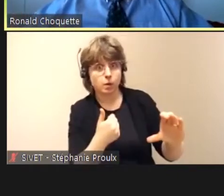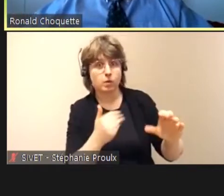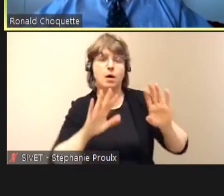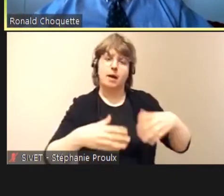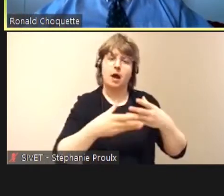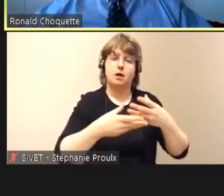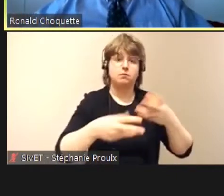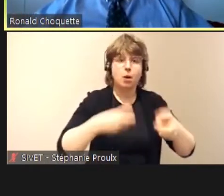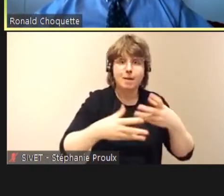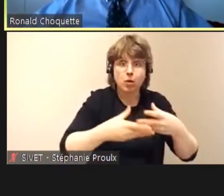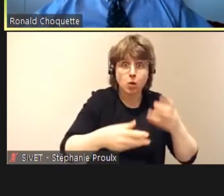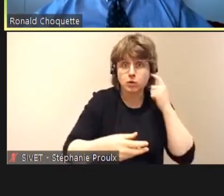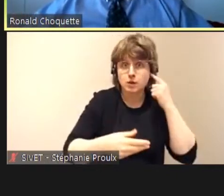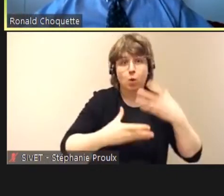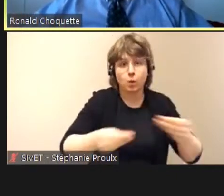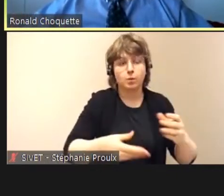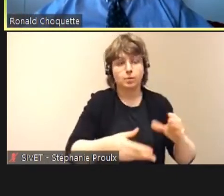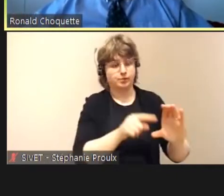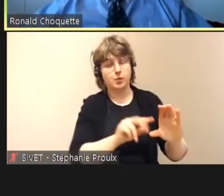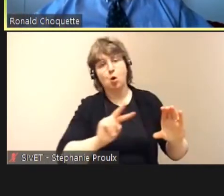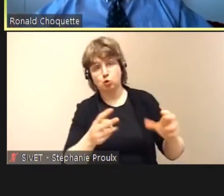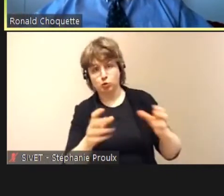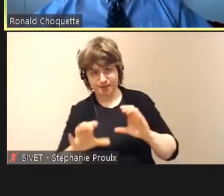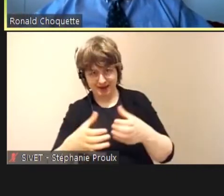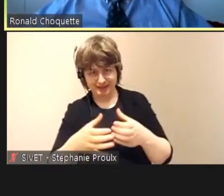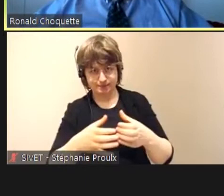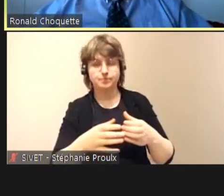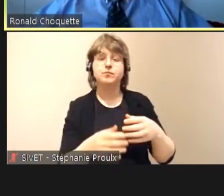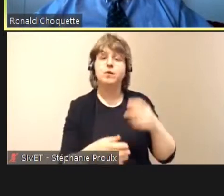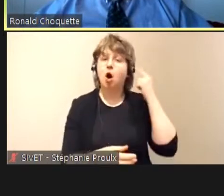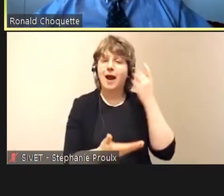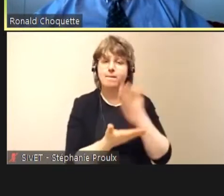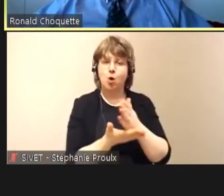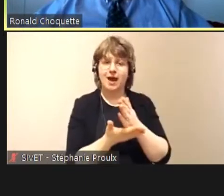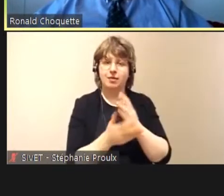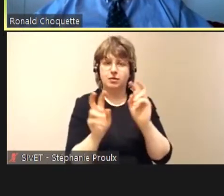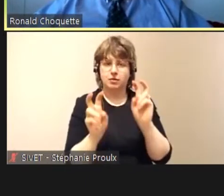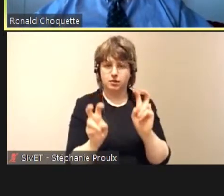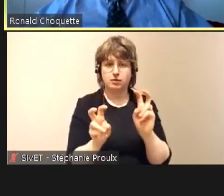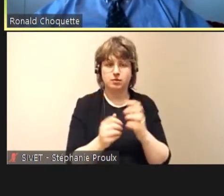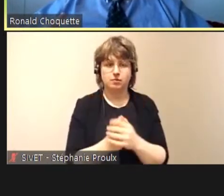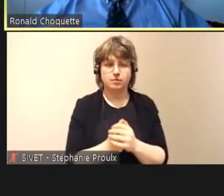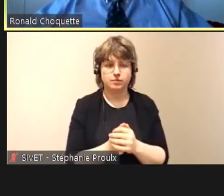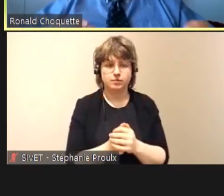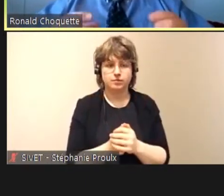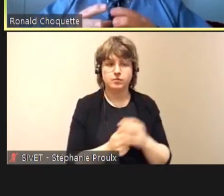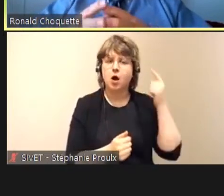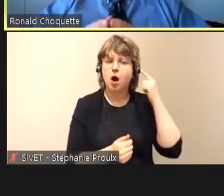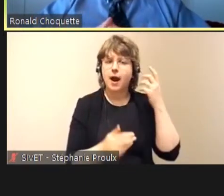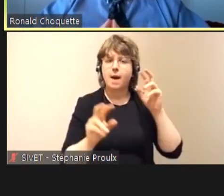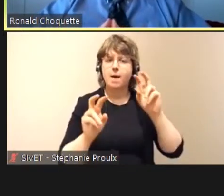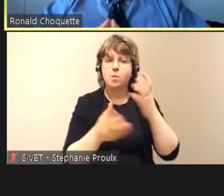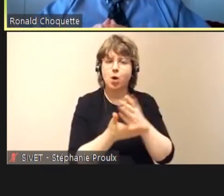La deuxième partie, c'est ce qu'on appelle l'oreille moyenne. L'oreille moyenne, c'est